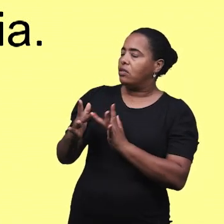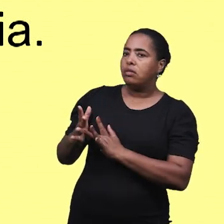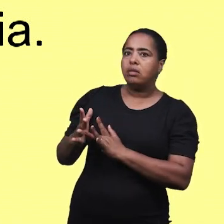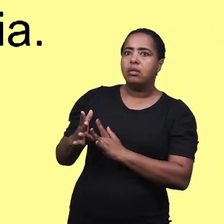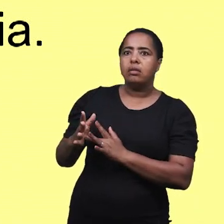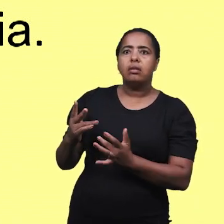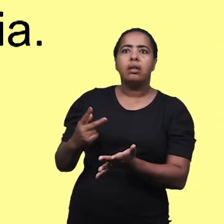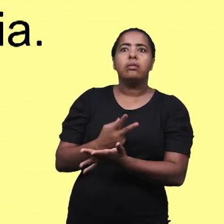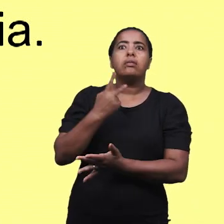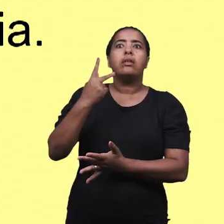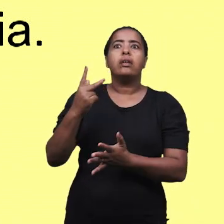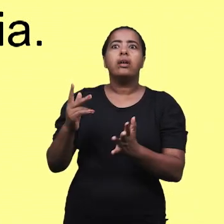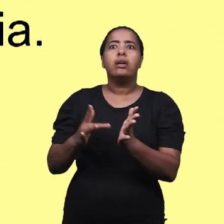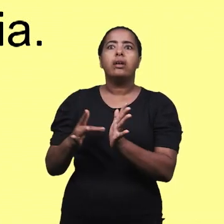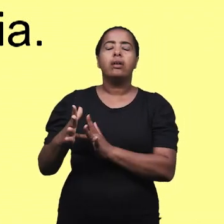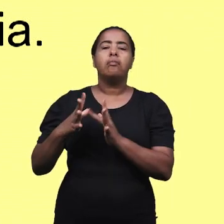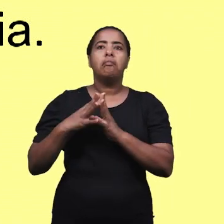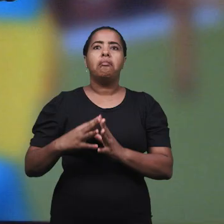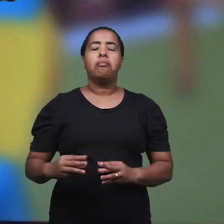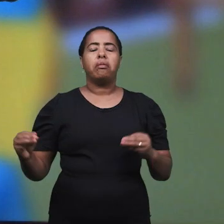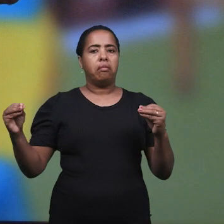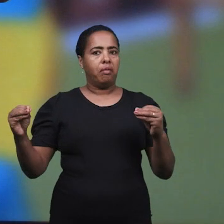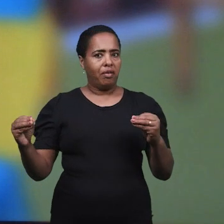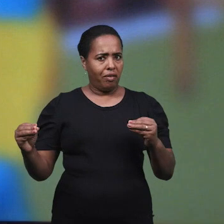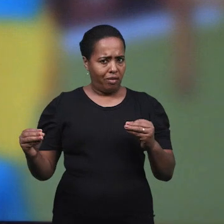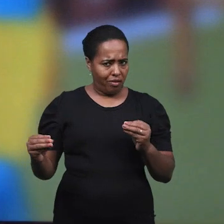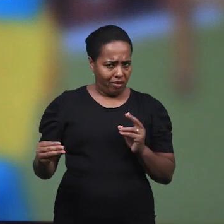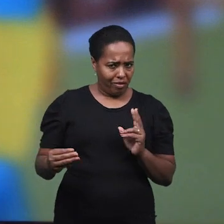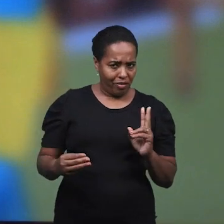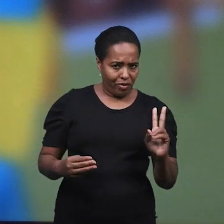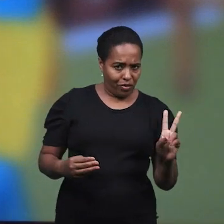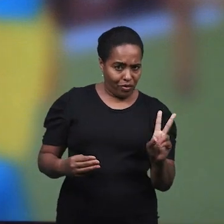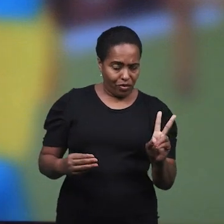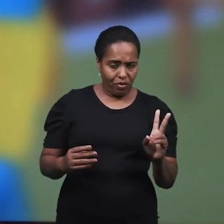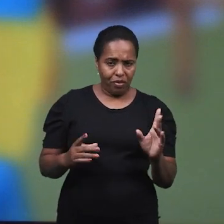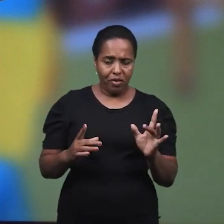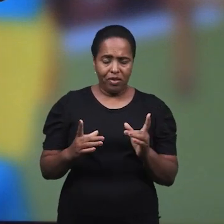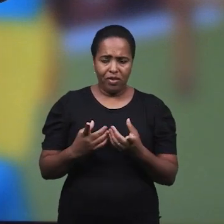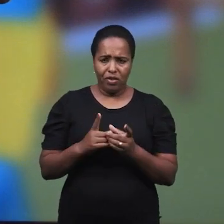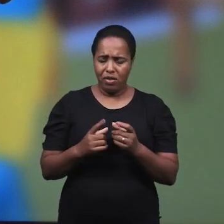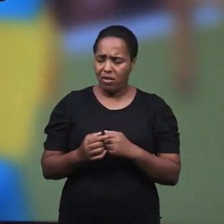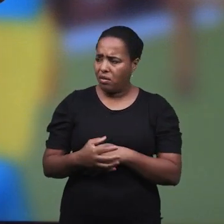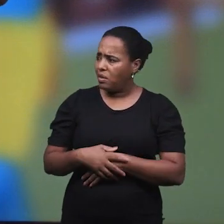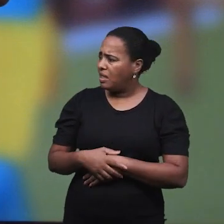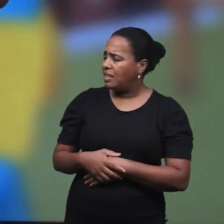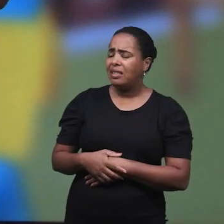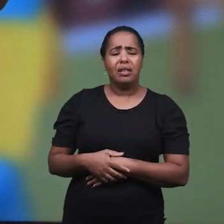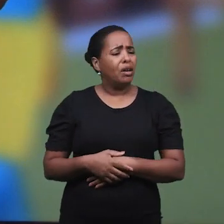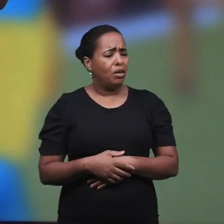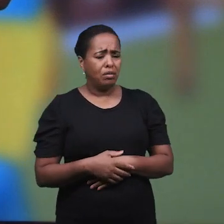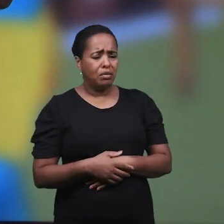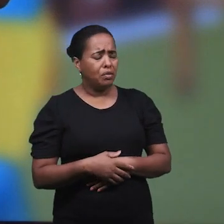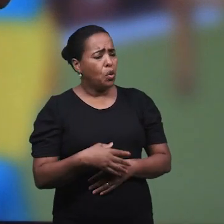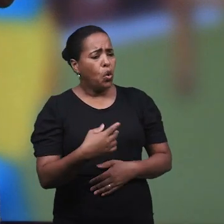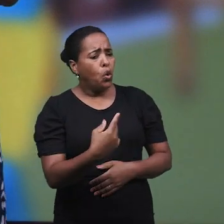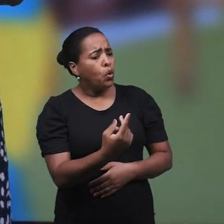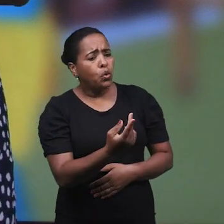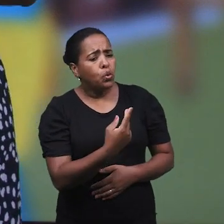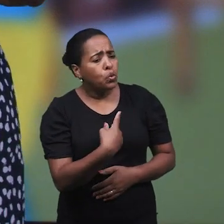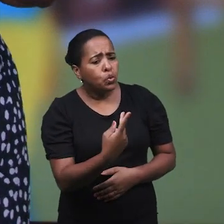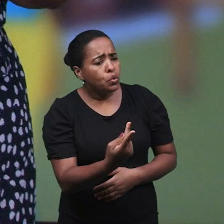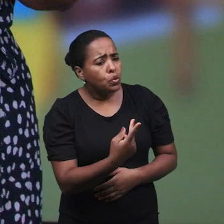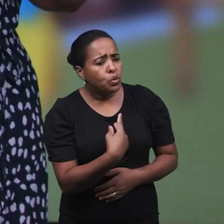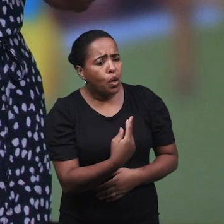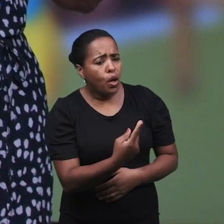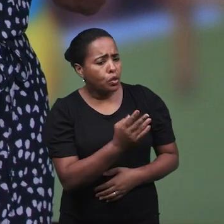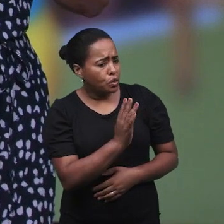reconnu. Donc il a disparu. Et les deux disciples ont dit: Est-ce